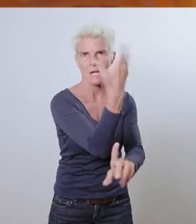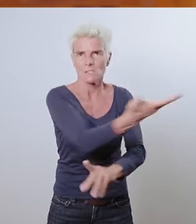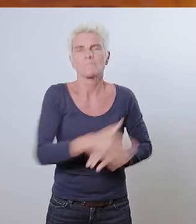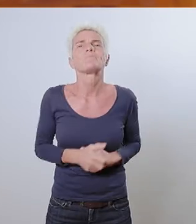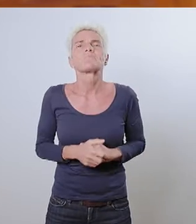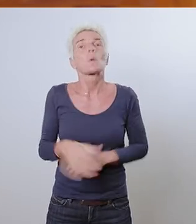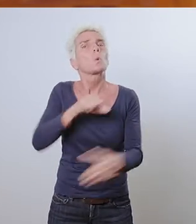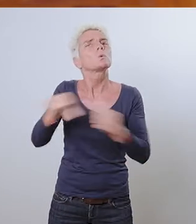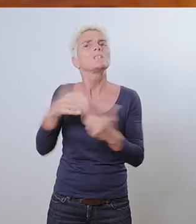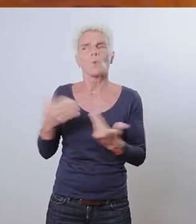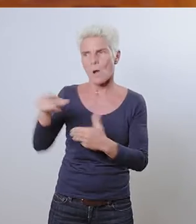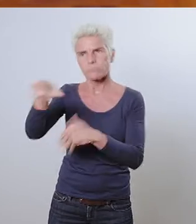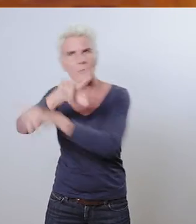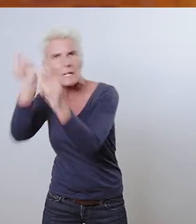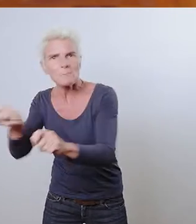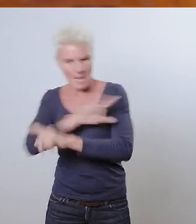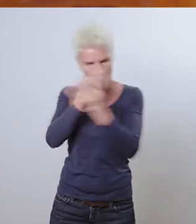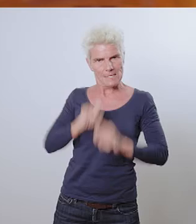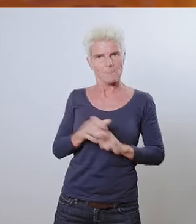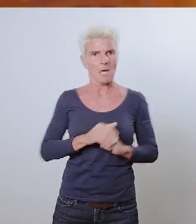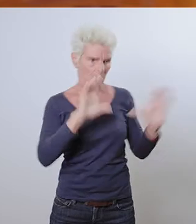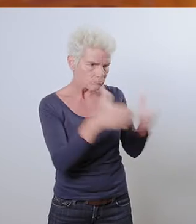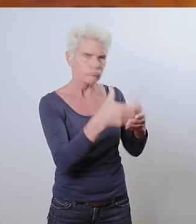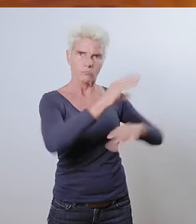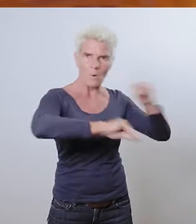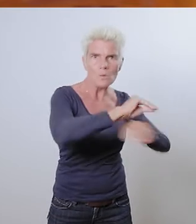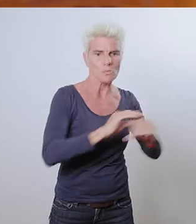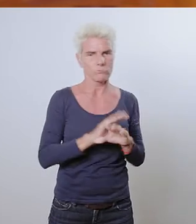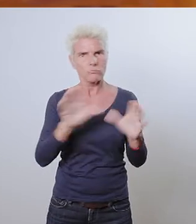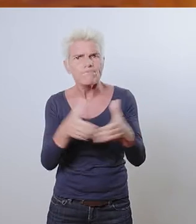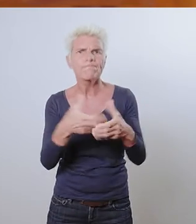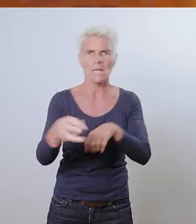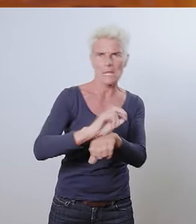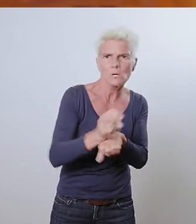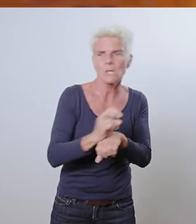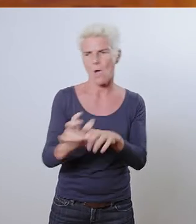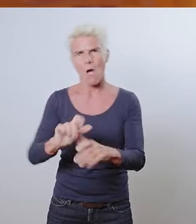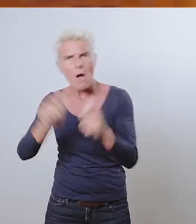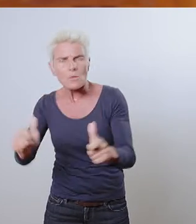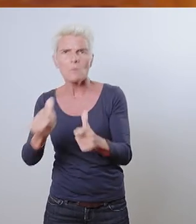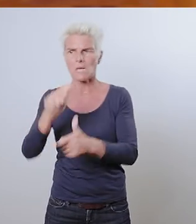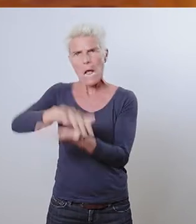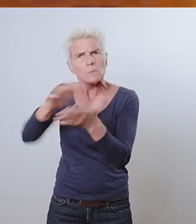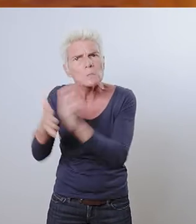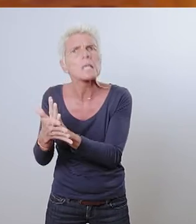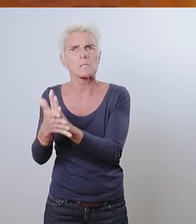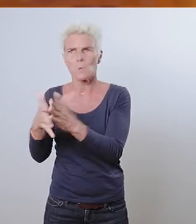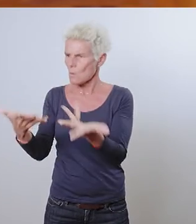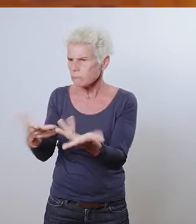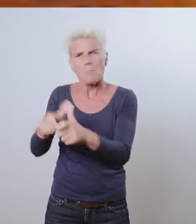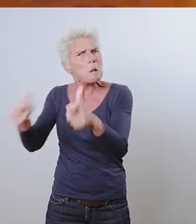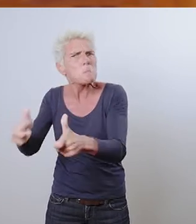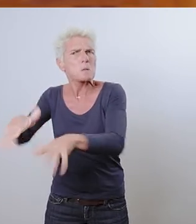leur espère chaque aux soignants aux éducateurs aux entrepreneurs aux associations